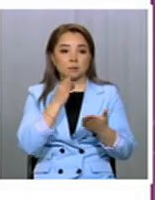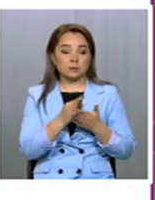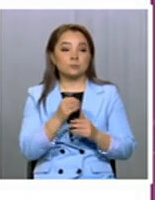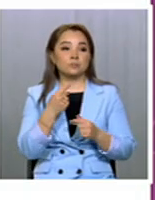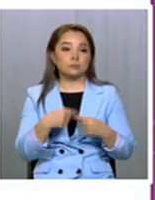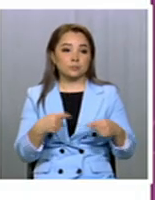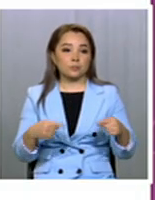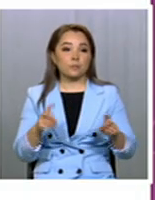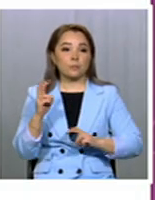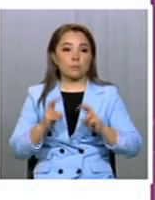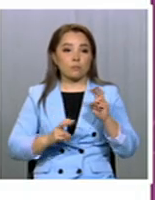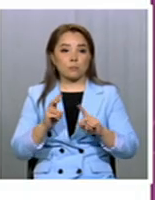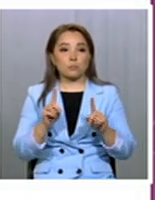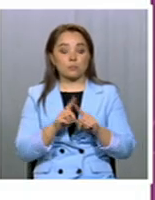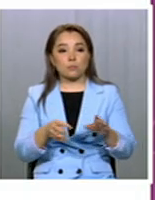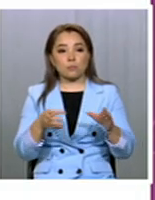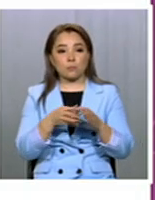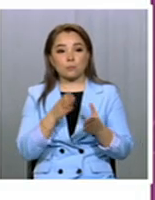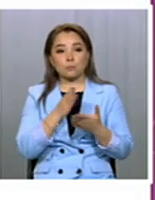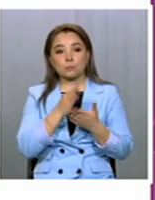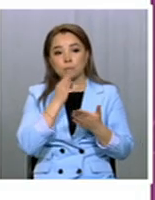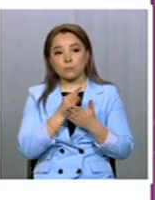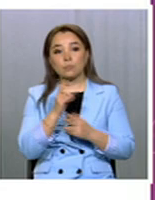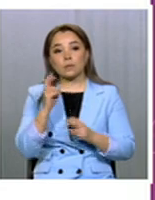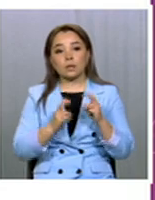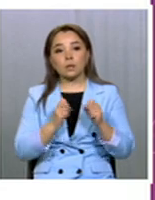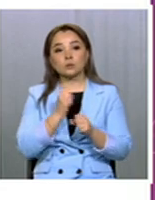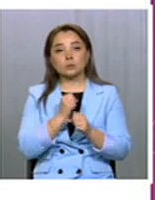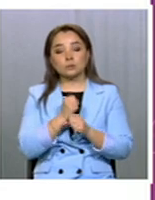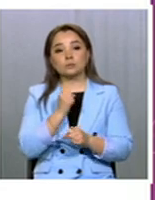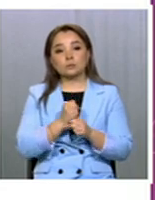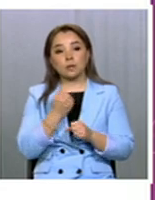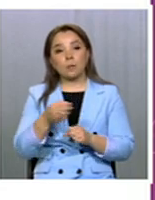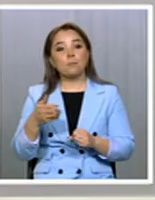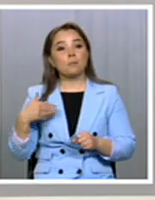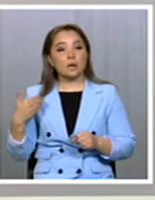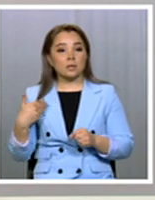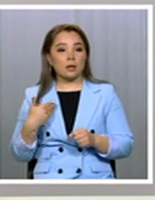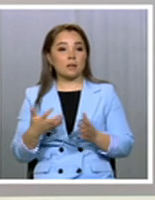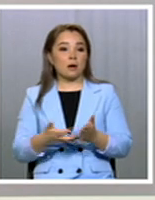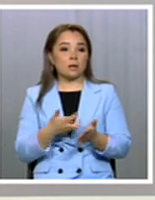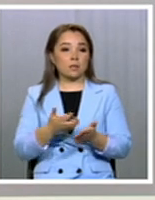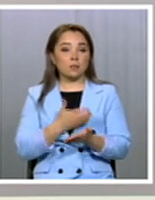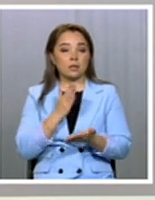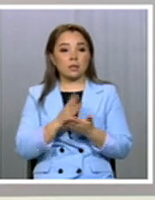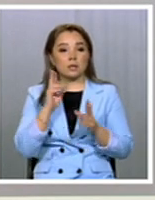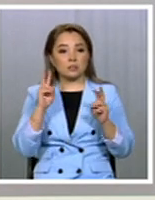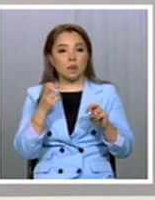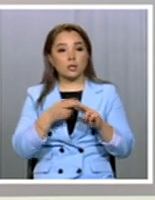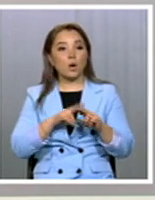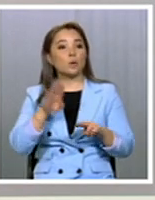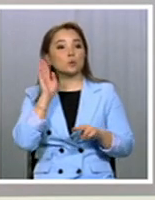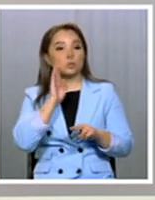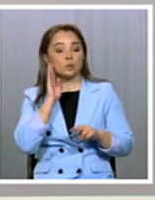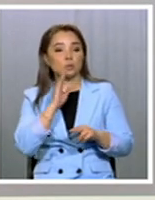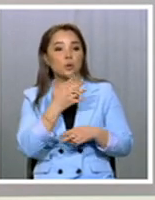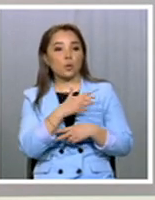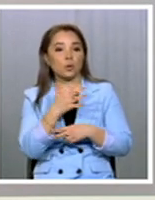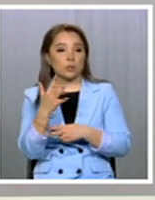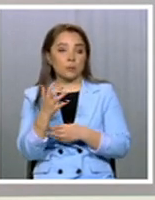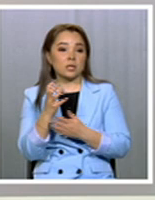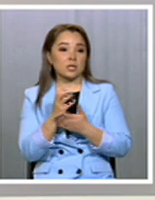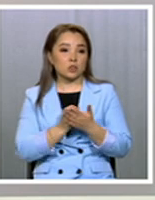әртүрлі өнеркәсіп салаларында алатын, өнеркәсіпте өндірілетін пайдалы қазбалар, яғни су, орман